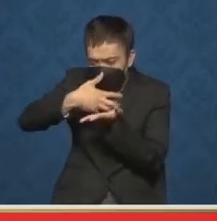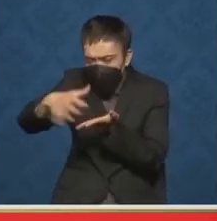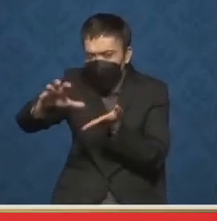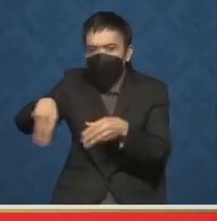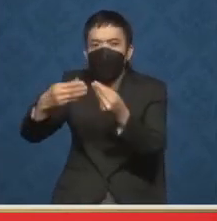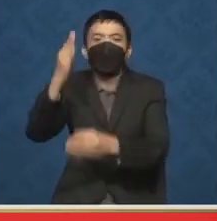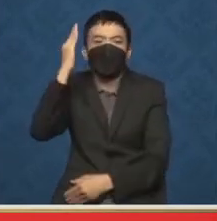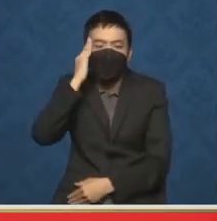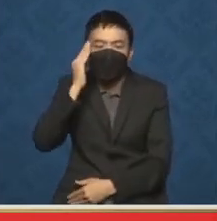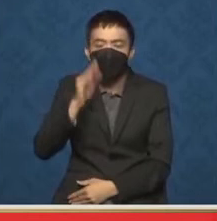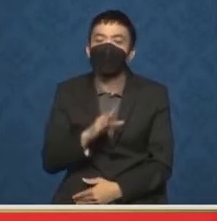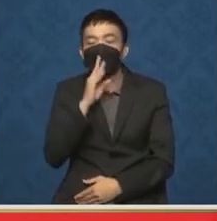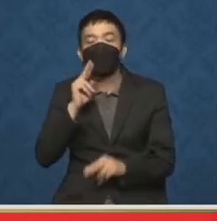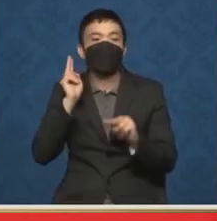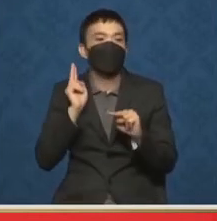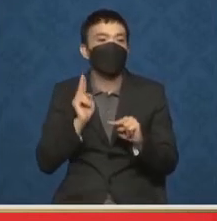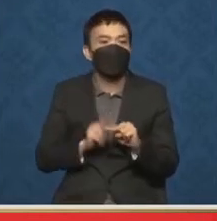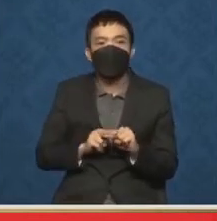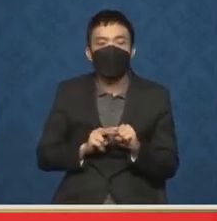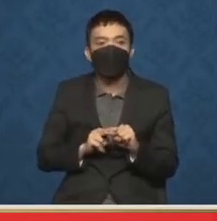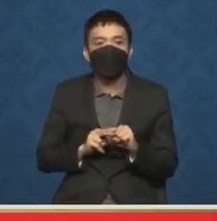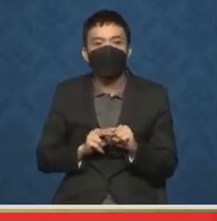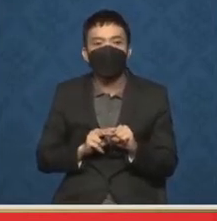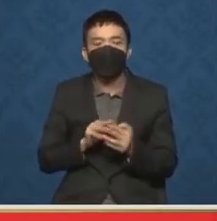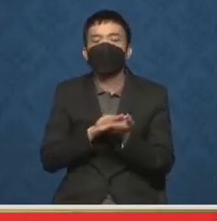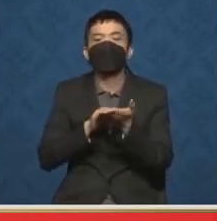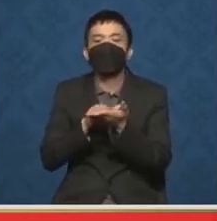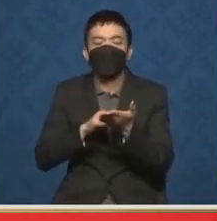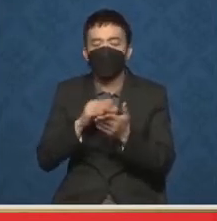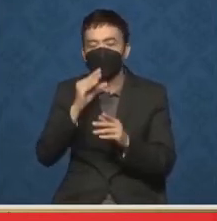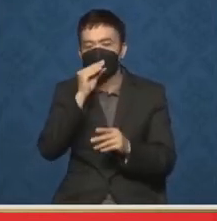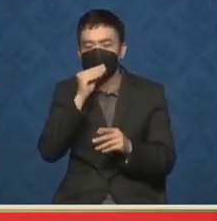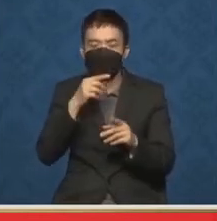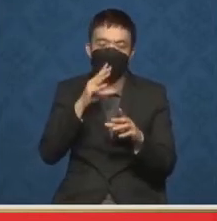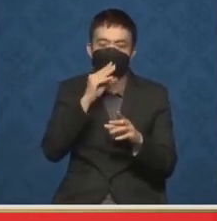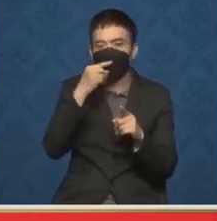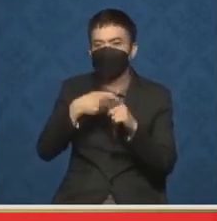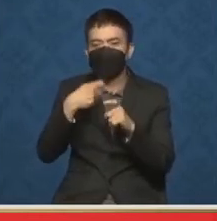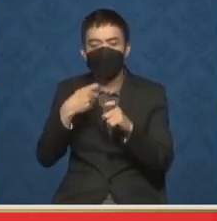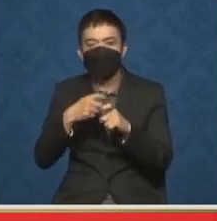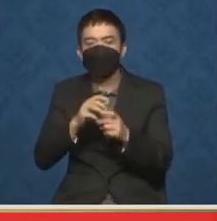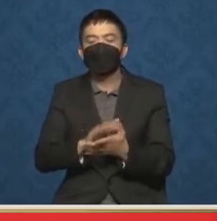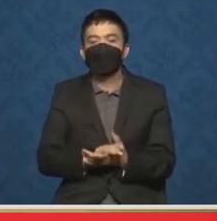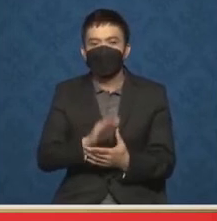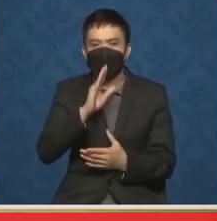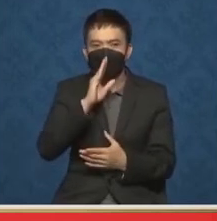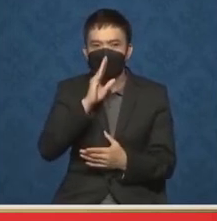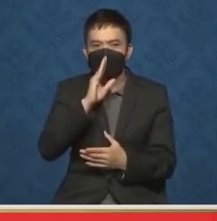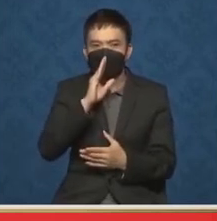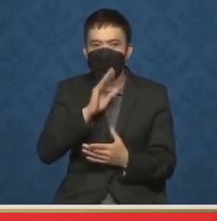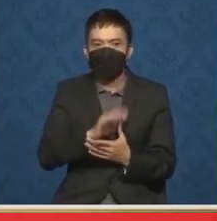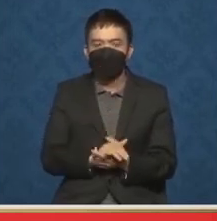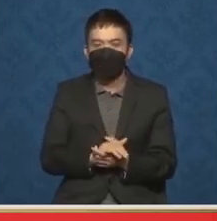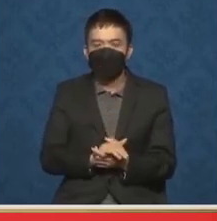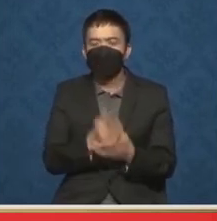พอถ้าท่าน vardırแต่ขอภายที่ไม่สั are wouldn come to any moreเพระการณภเทศมั mudde'